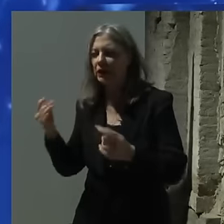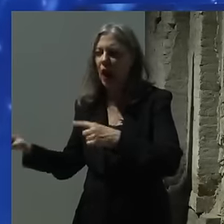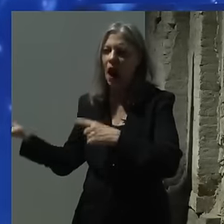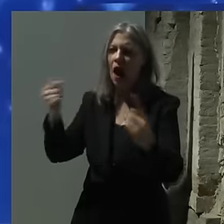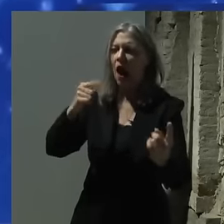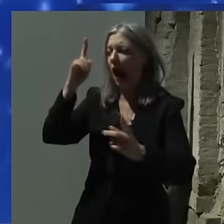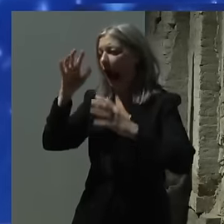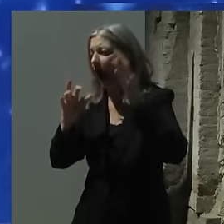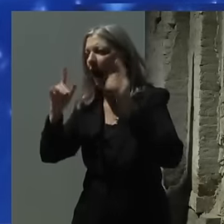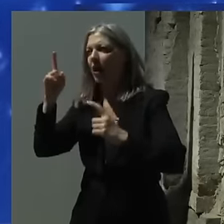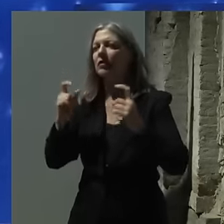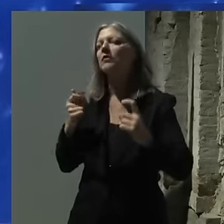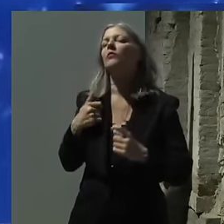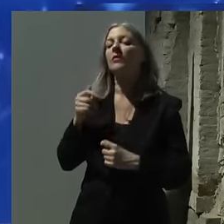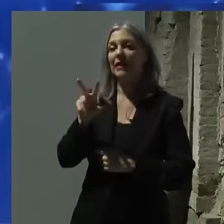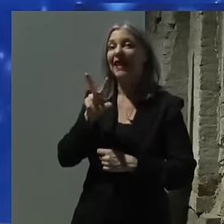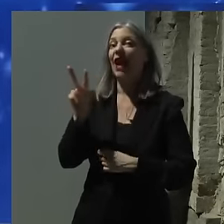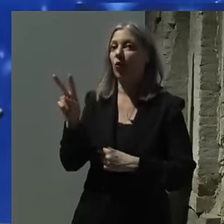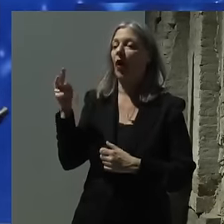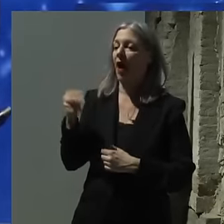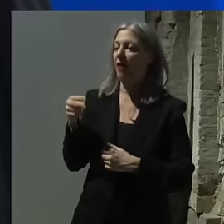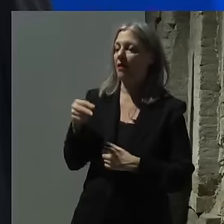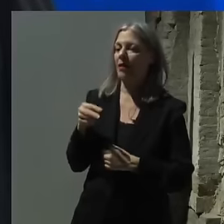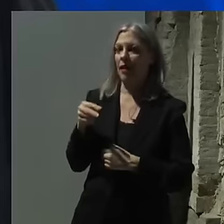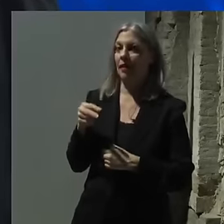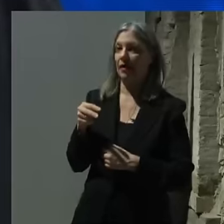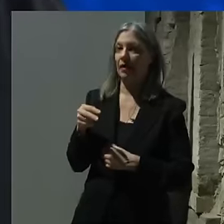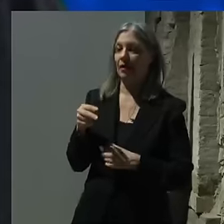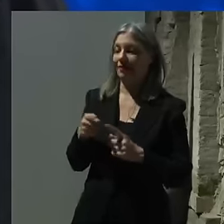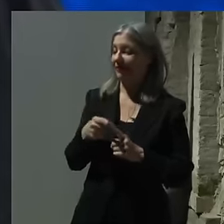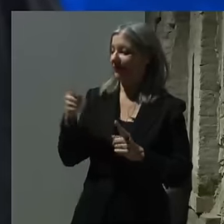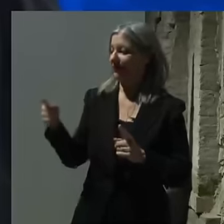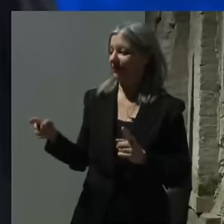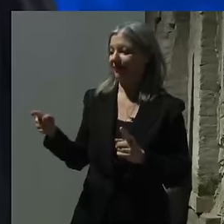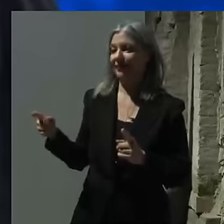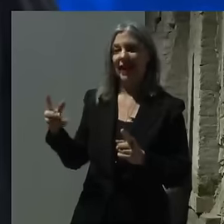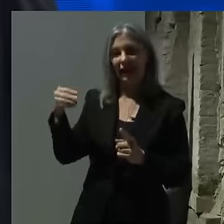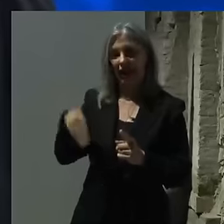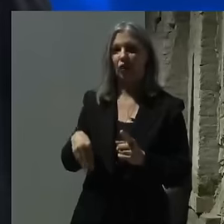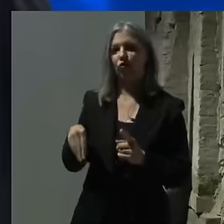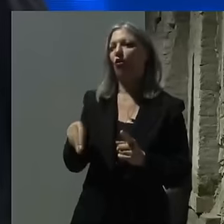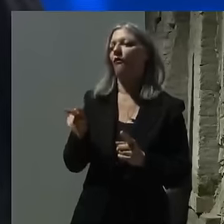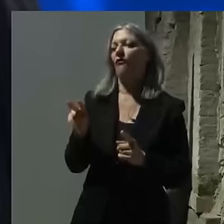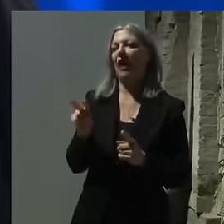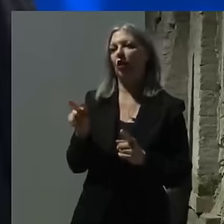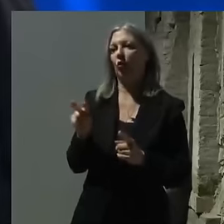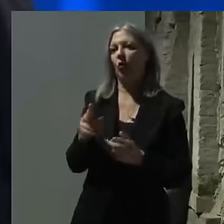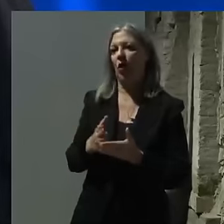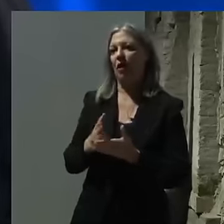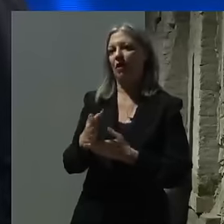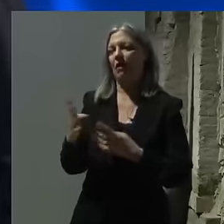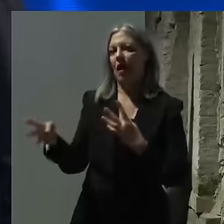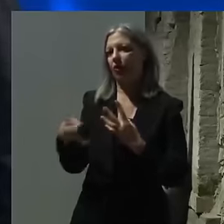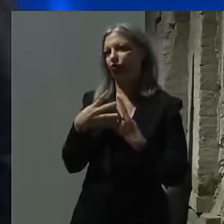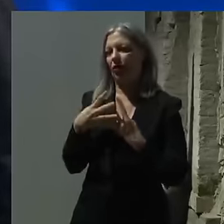Dentro questi 32 anni di tormento giudiziario ci sono stati 22 anni di carcere,